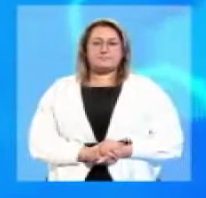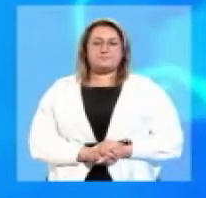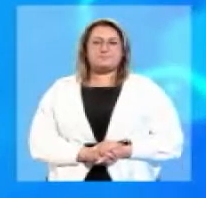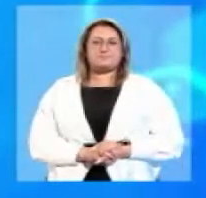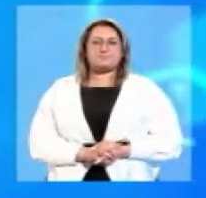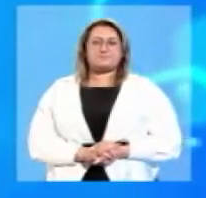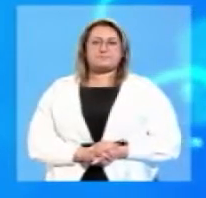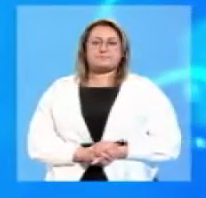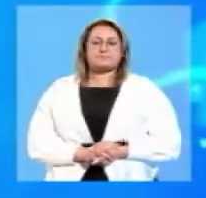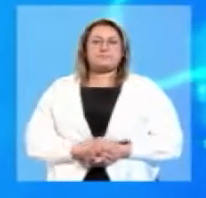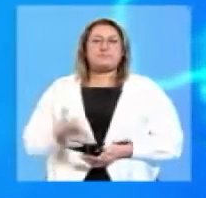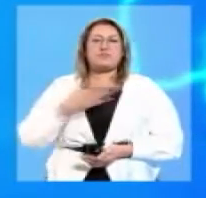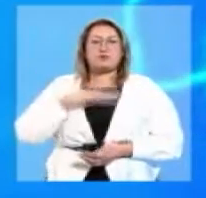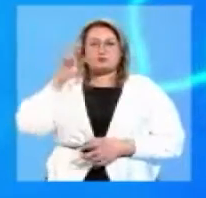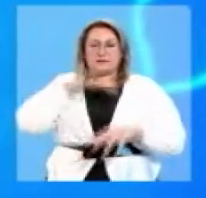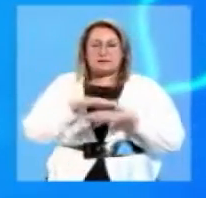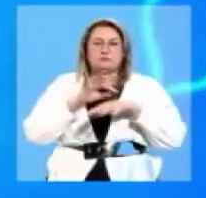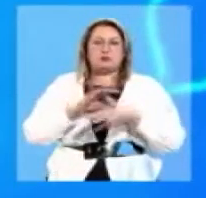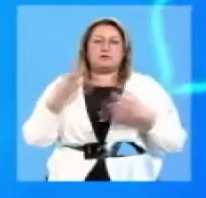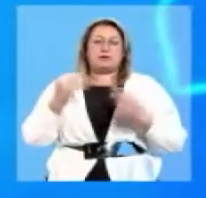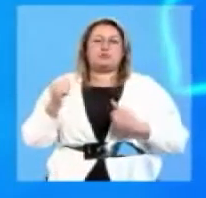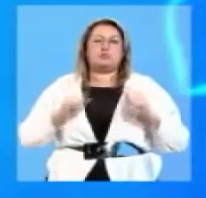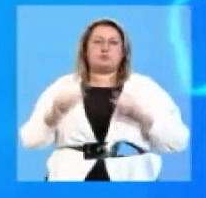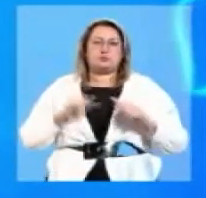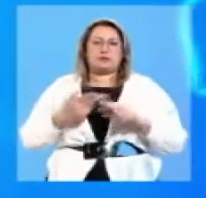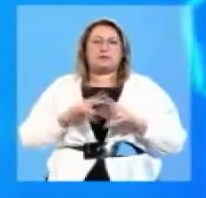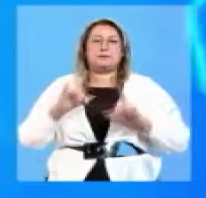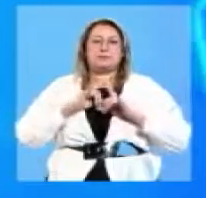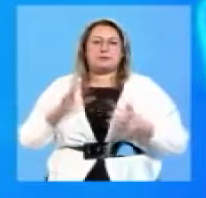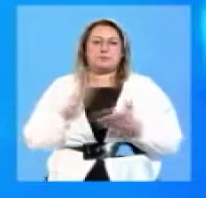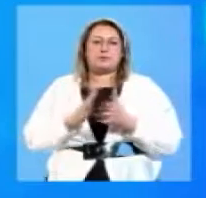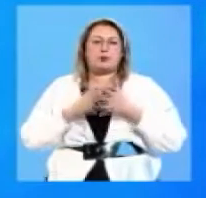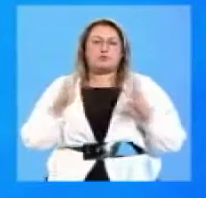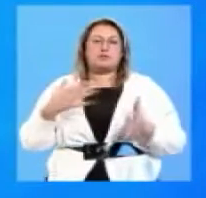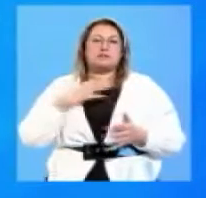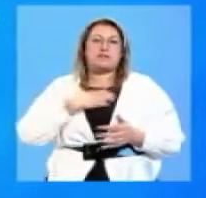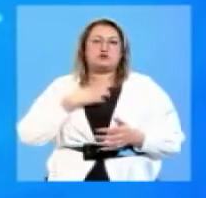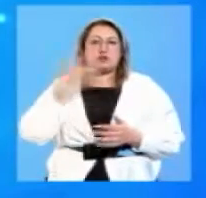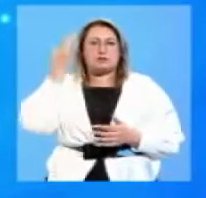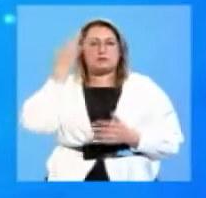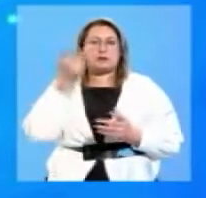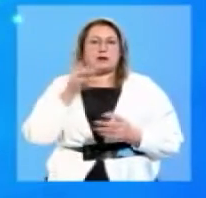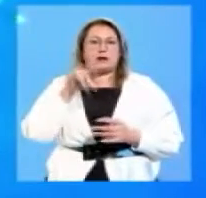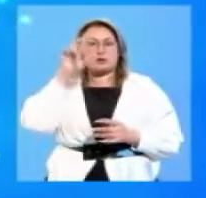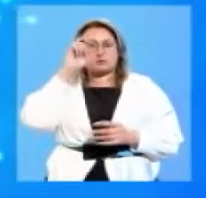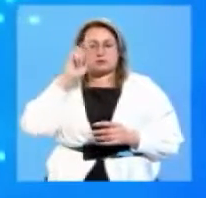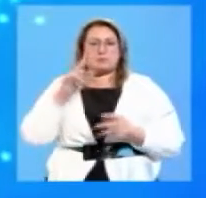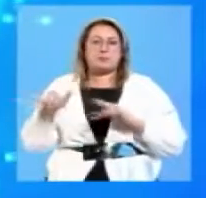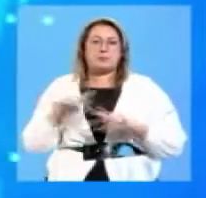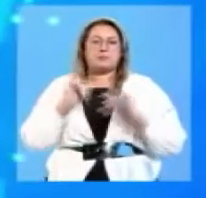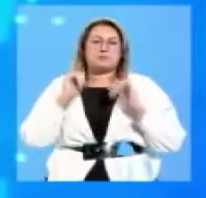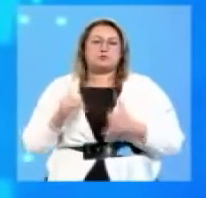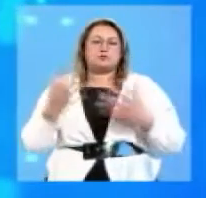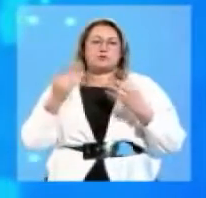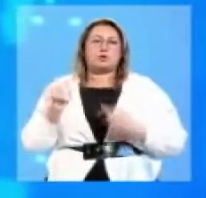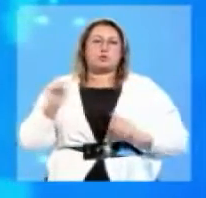Елімізде ұстаздар күні аталып өтуде. Бұл мейрам мемлекет үшін үлкен маңызға ие. Мұғалімдер күніне арналған іс-шаралар Қостанай қаласында да